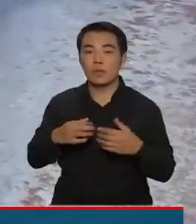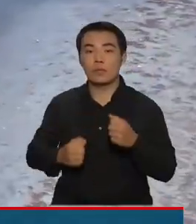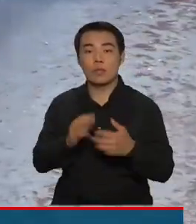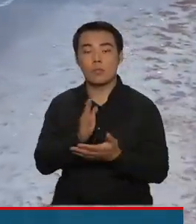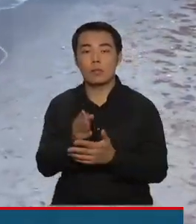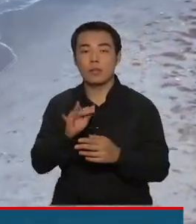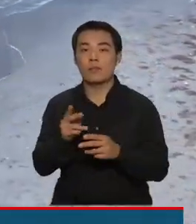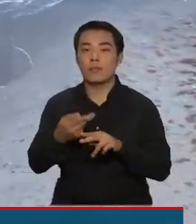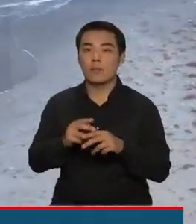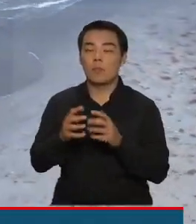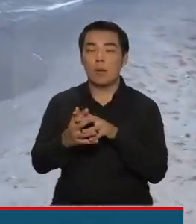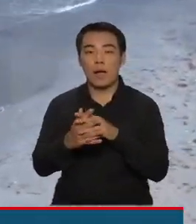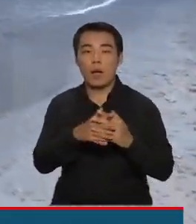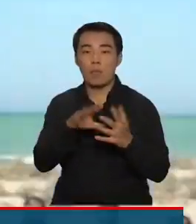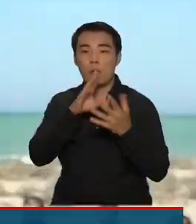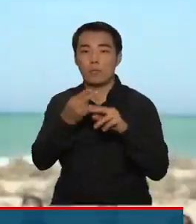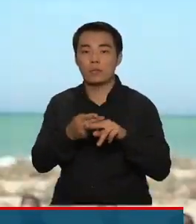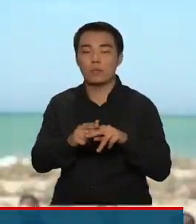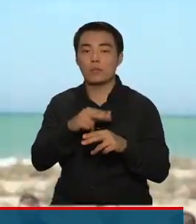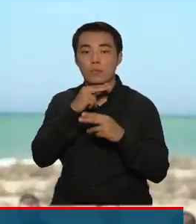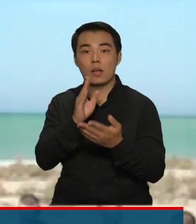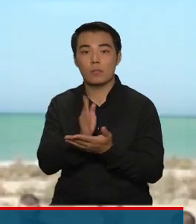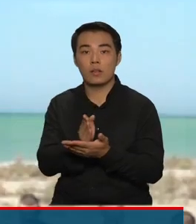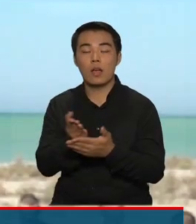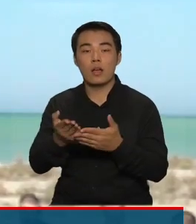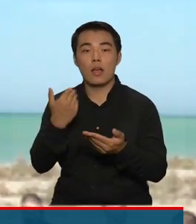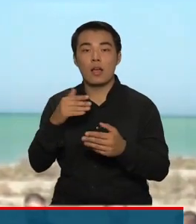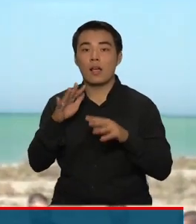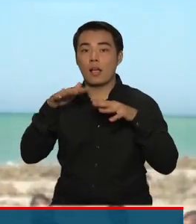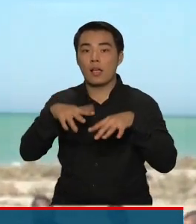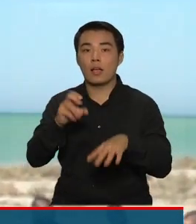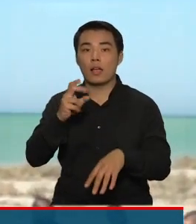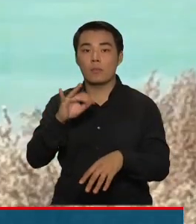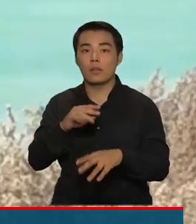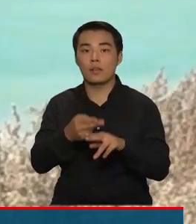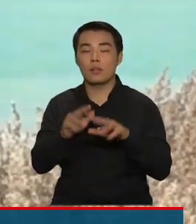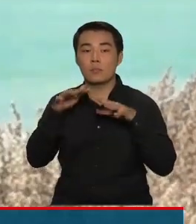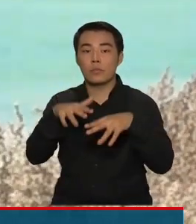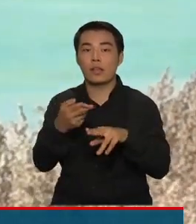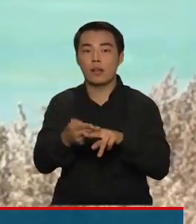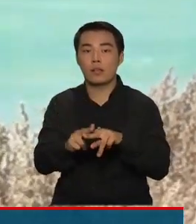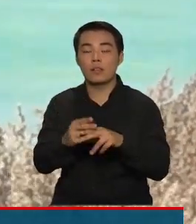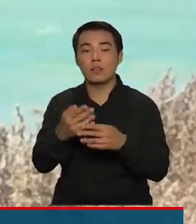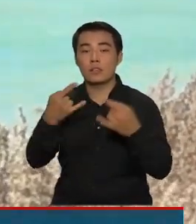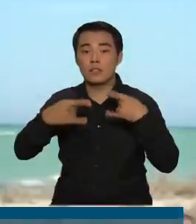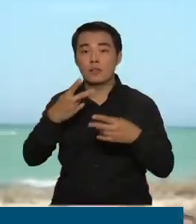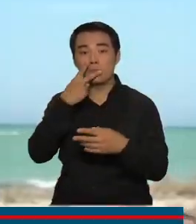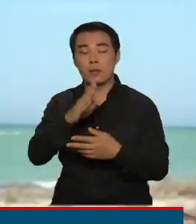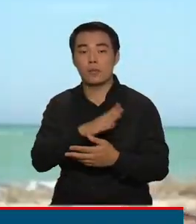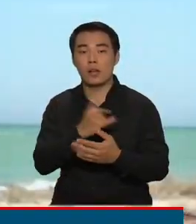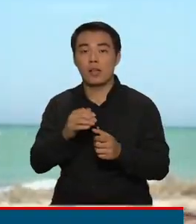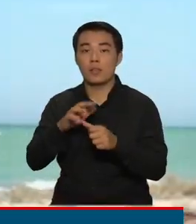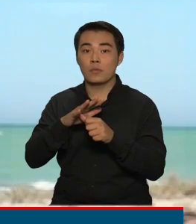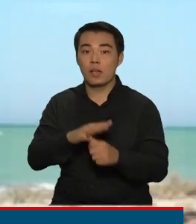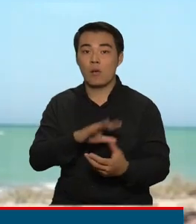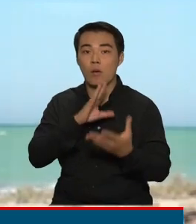құралынсыз жекпе-жек ұрыс тәсілдеріне машықтанады. Бұрында Каспий теңізін тек қана телевизордан ғана көретін. Мен қазір десантты